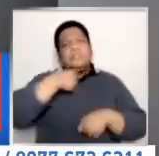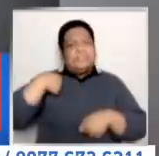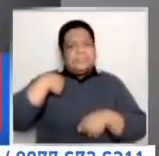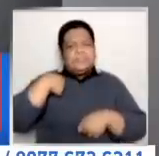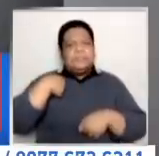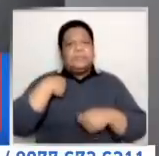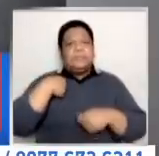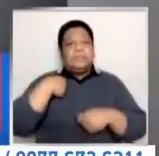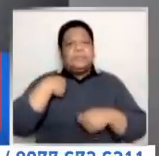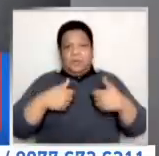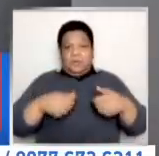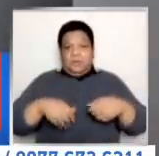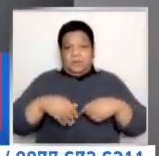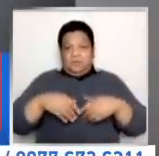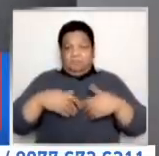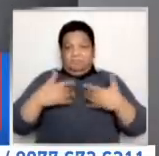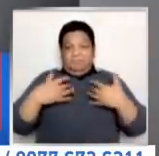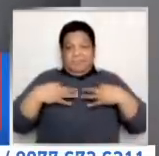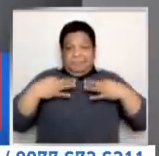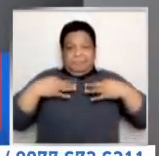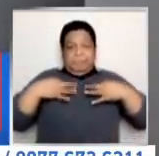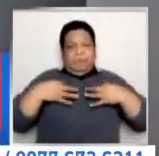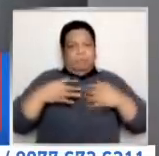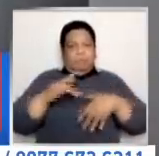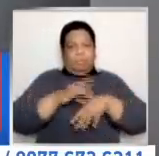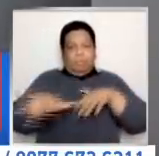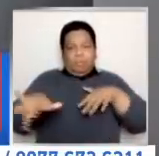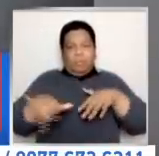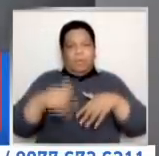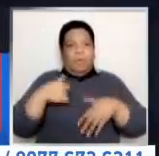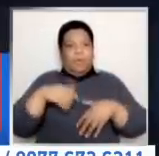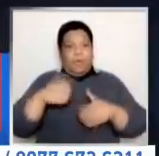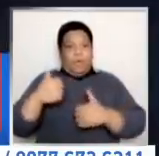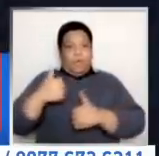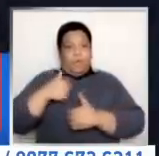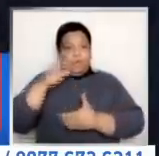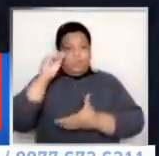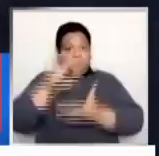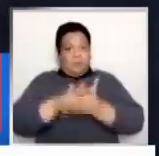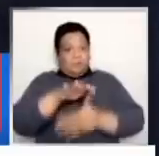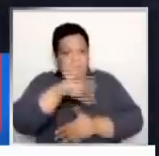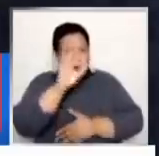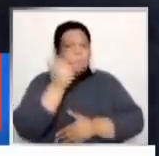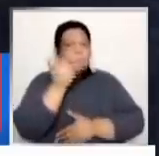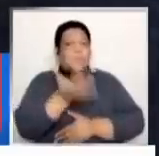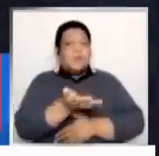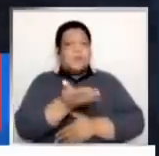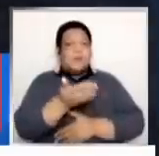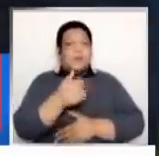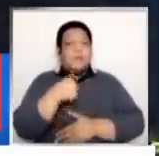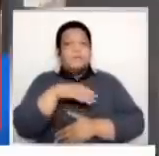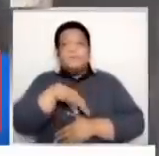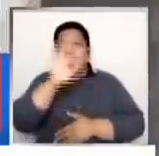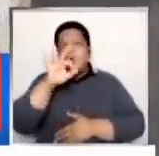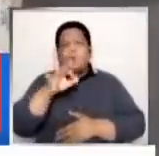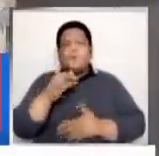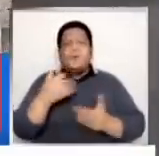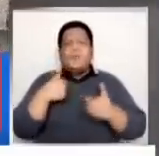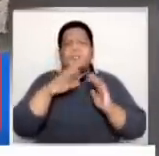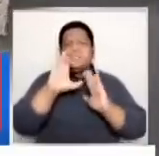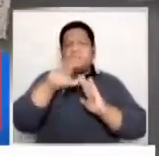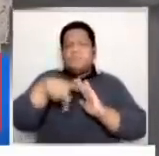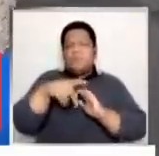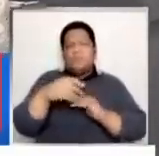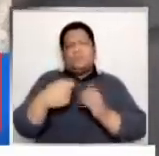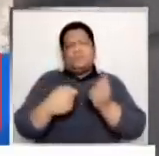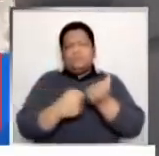pambaba. Natagpuan siyang patay ng asawa niyang sundalo na agad nag-report sa pulisya. Nakuha malapit sa bahay ang isang cellphone at charger. Inaalam pa kung